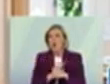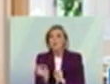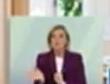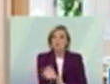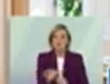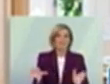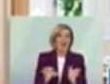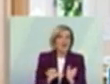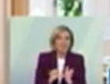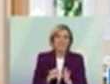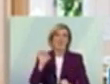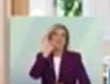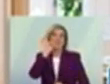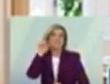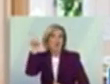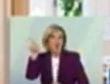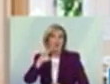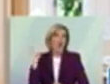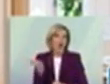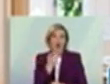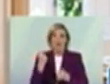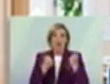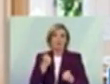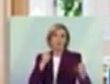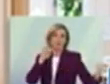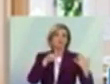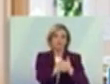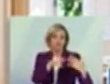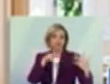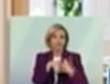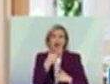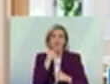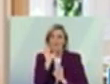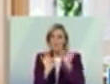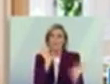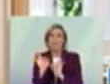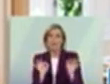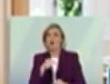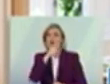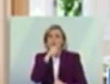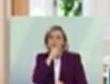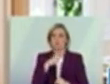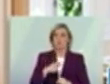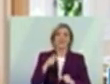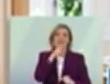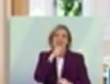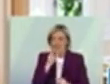Mm-hmm. Ναι, βέβαια να πούμε ότι παρόλα αυτά, δεν ξέρω, έχουμε τον συνάδελφο τον Πάνο τον Τζίφα.